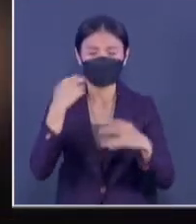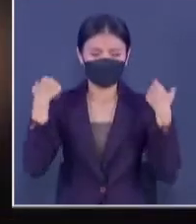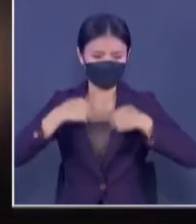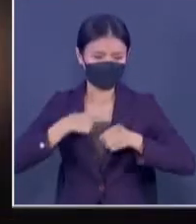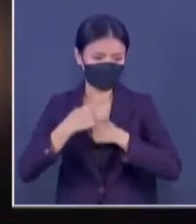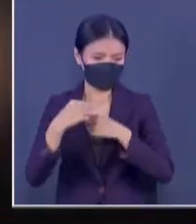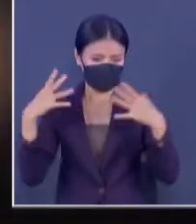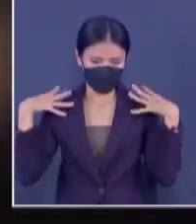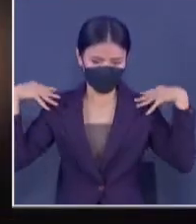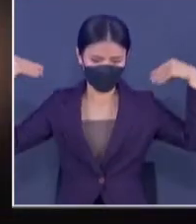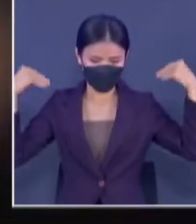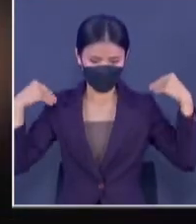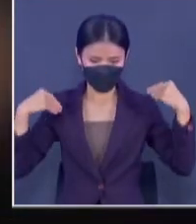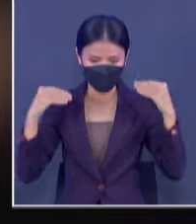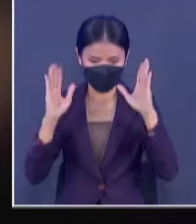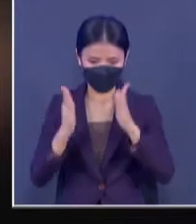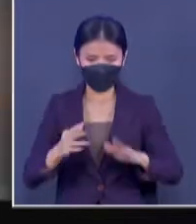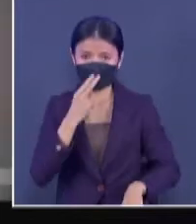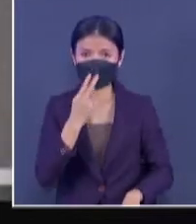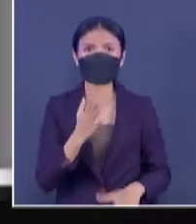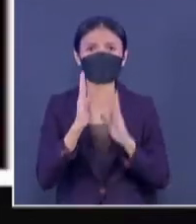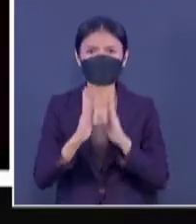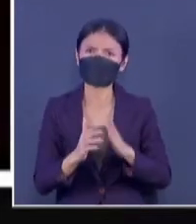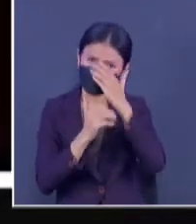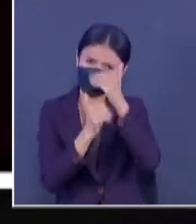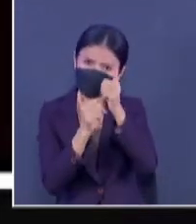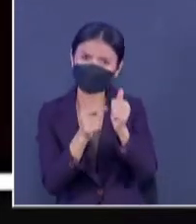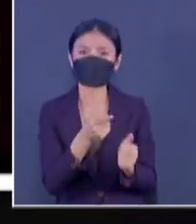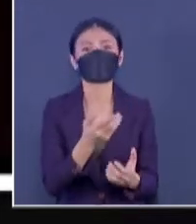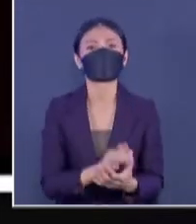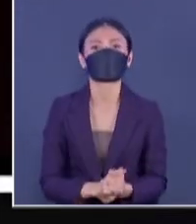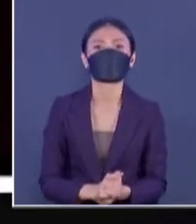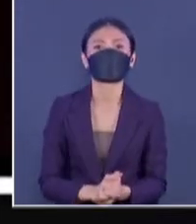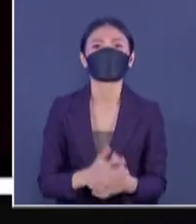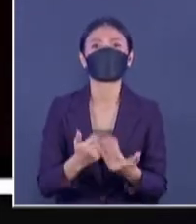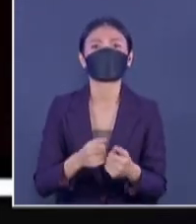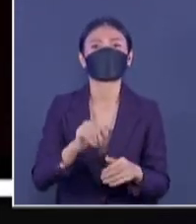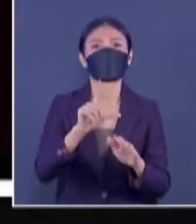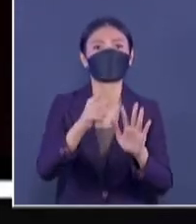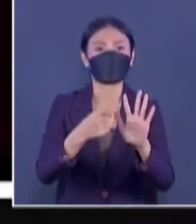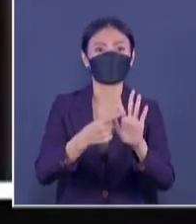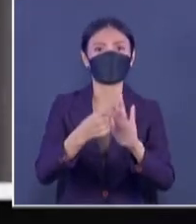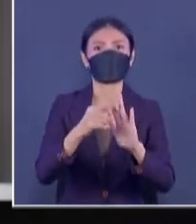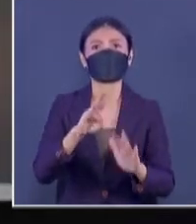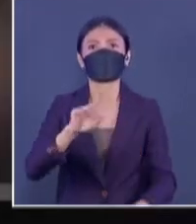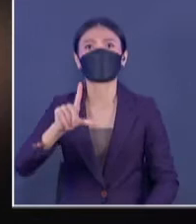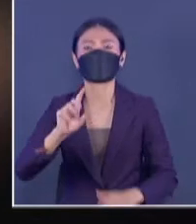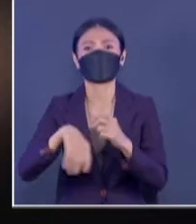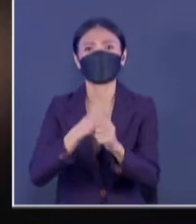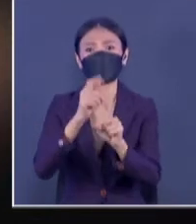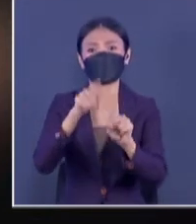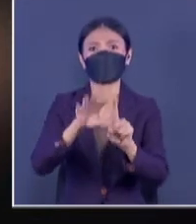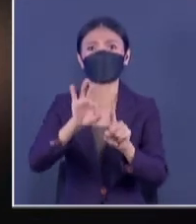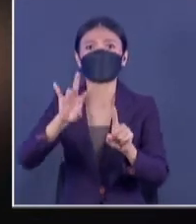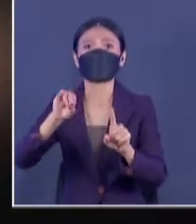ะที่เรียกเสียงฮือฮาได้เป็นอย่างมากเลยค่ะซึ่งในเวลาต่อมาหลังลาเบลยุบวงในปี1976นะคะส